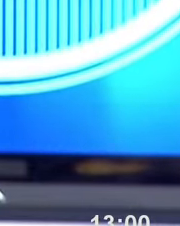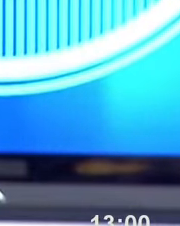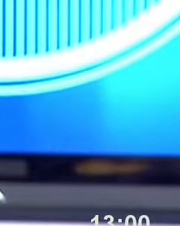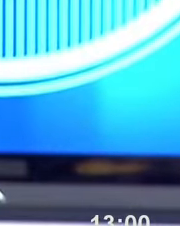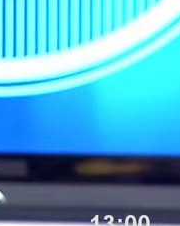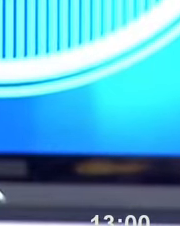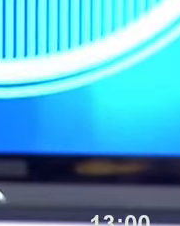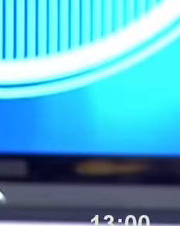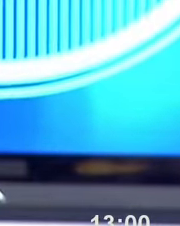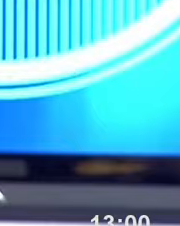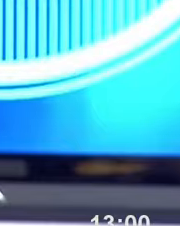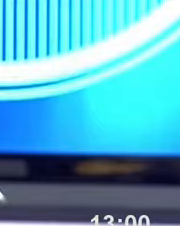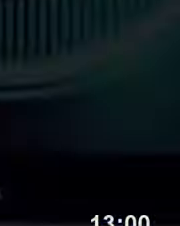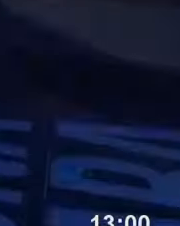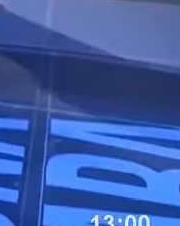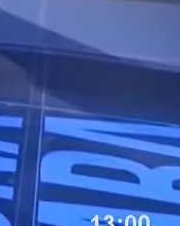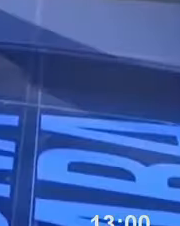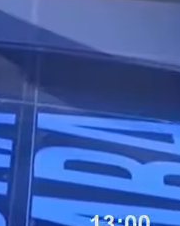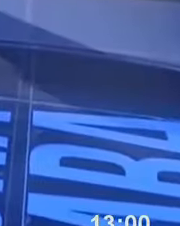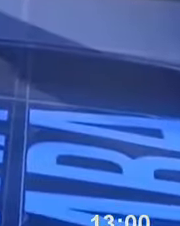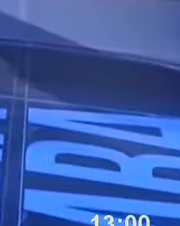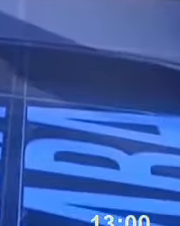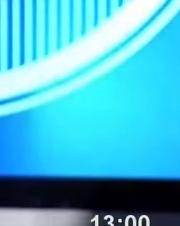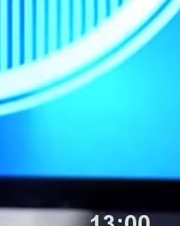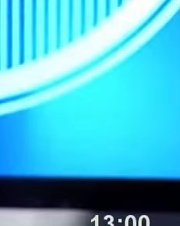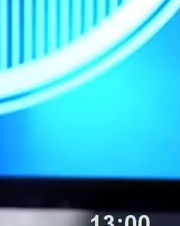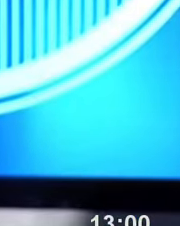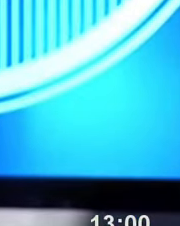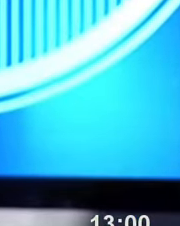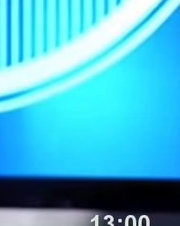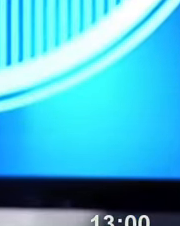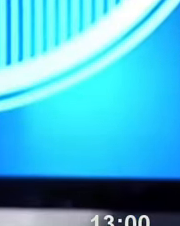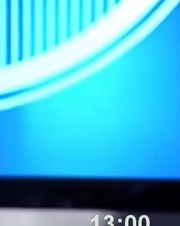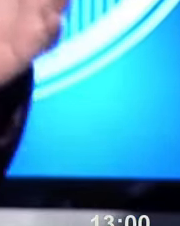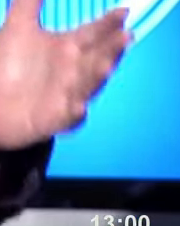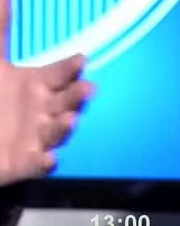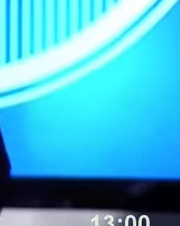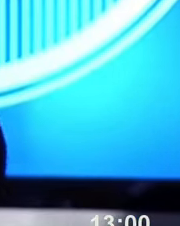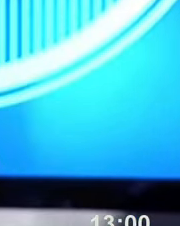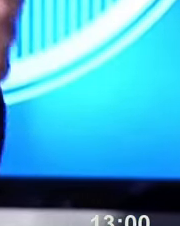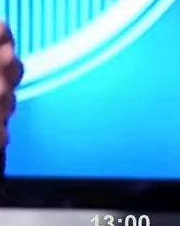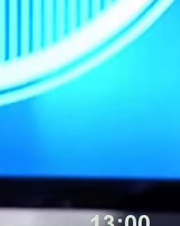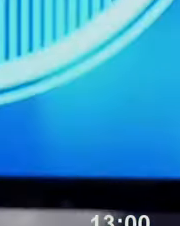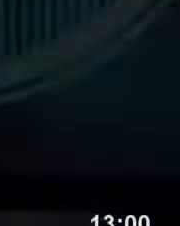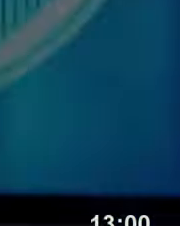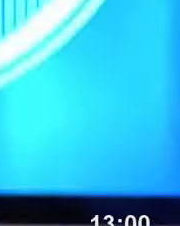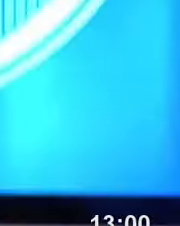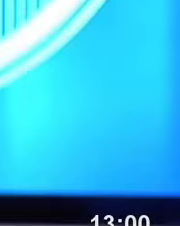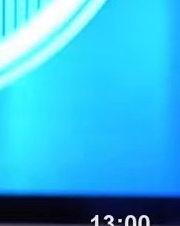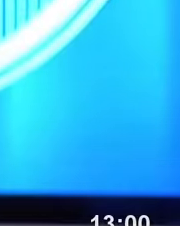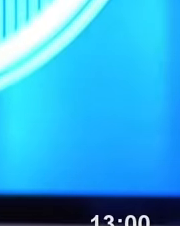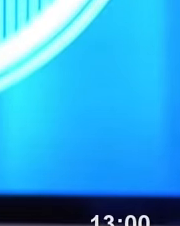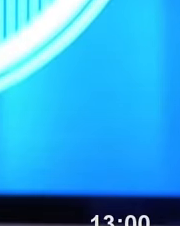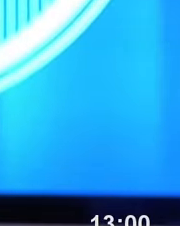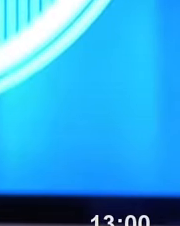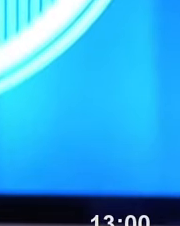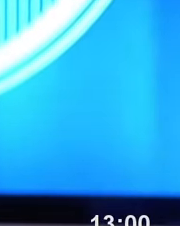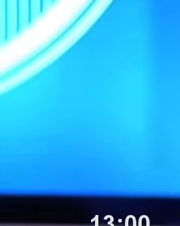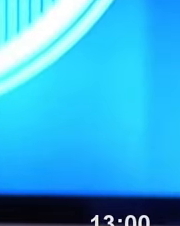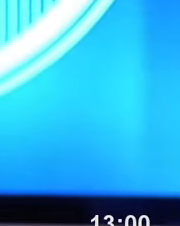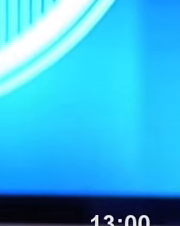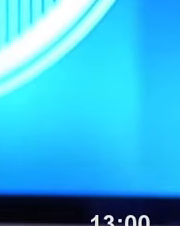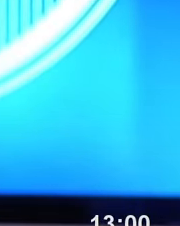v-au mirat pe dumneavoastră profesioniștii? Și acest lucru cum s-ar rezolva? Îl rezolvăm prin emisiuni televizate, dar este și mai